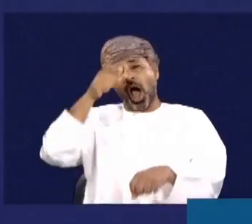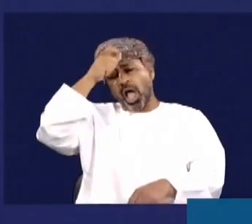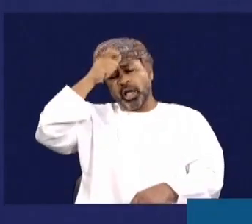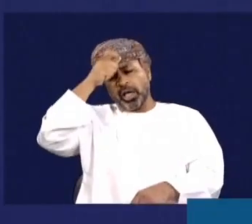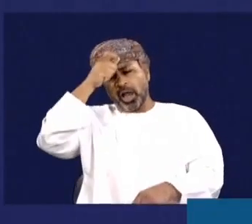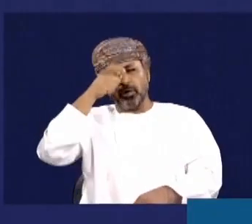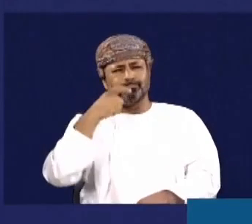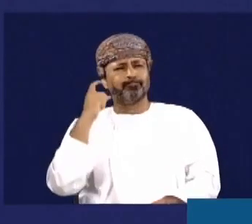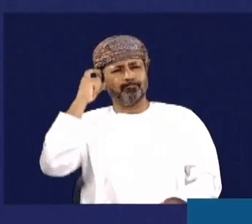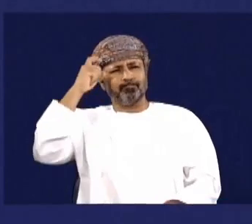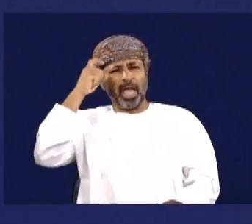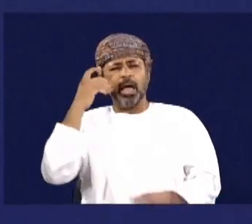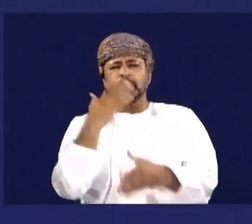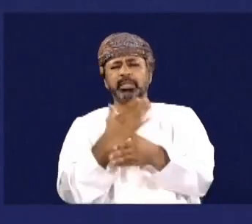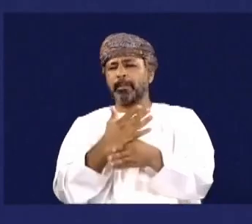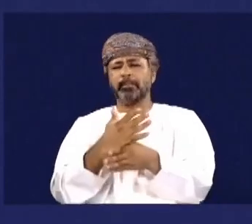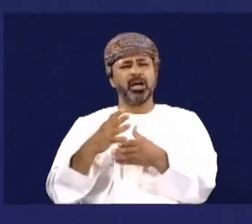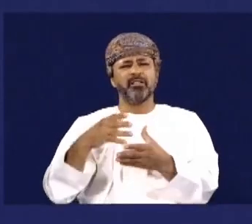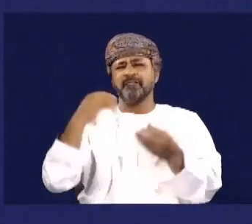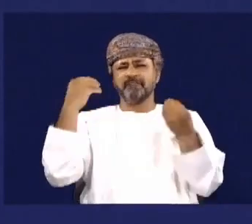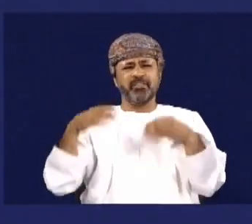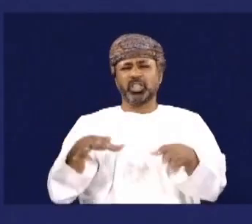من الانعكاسات السلبية للقرار.